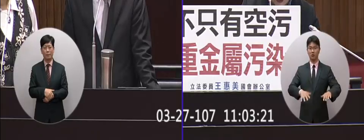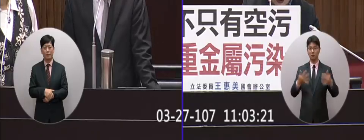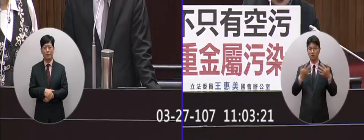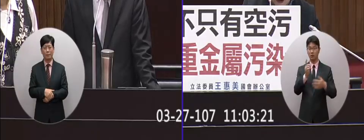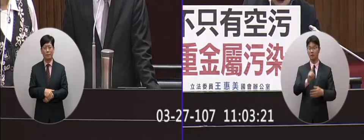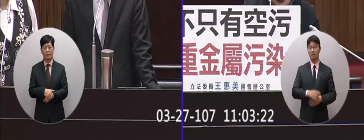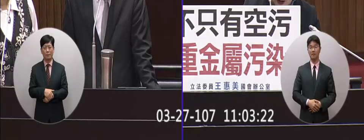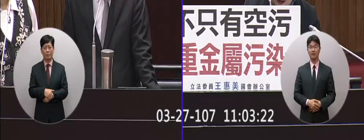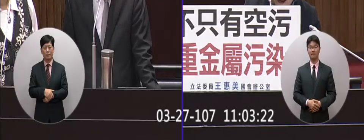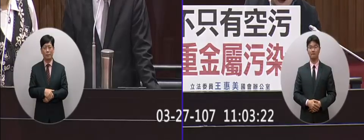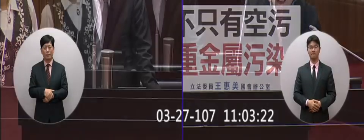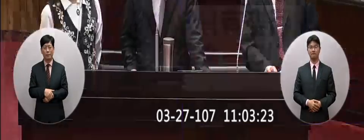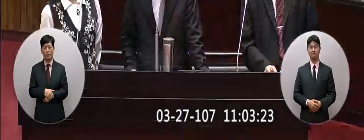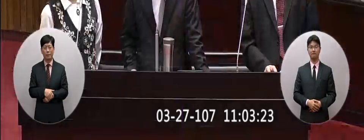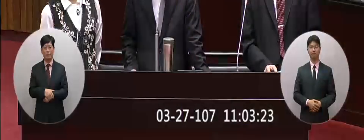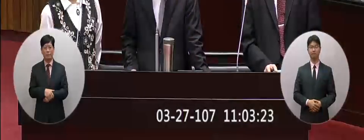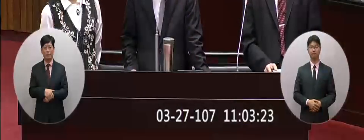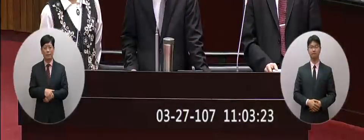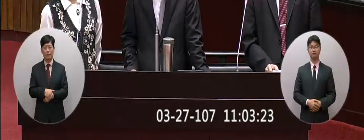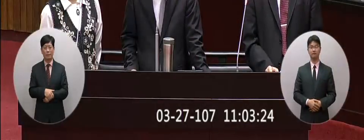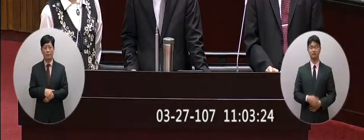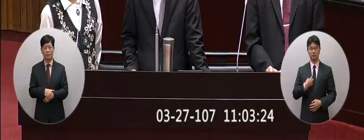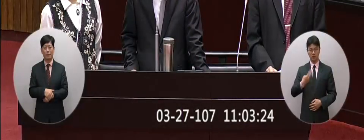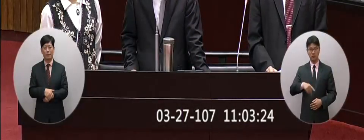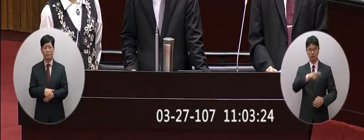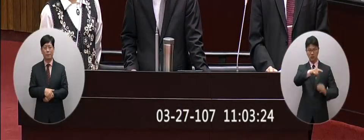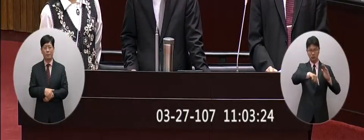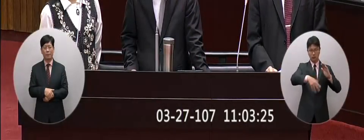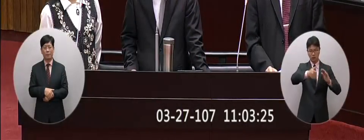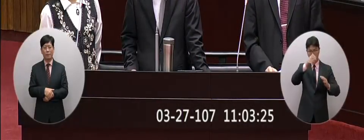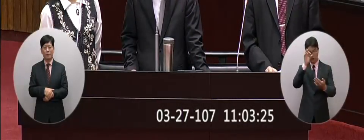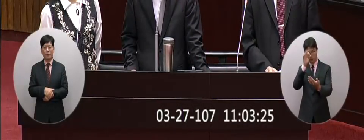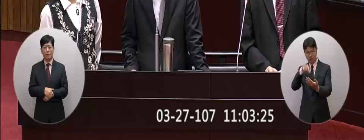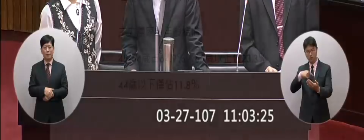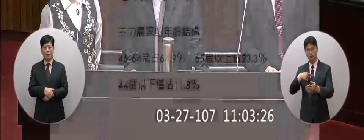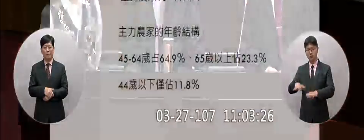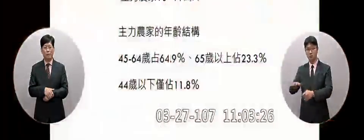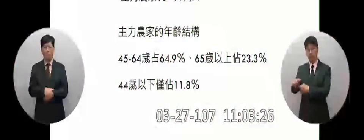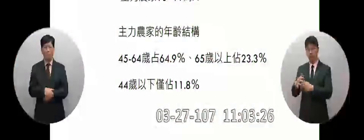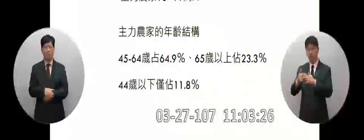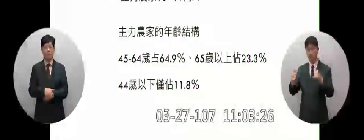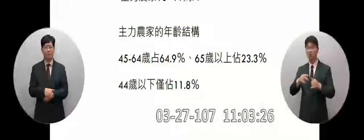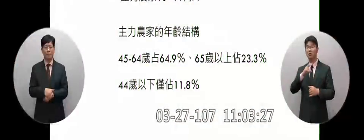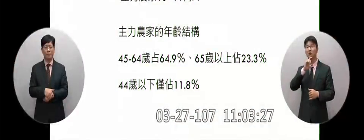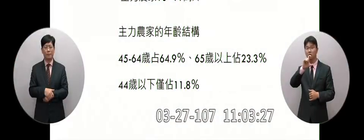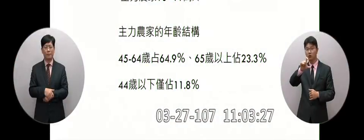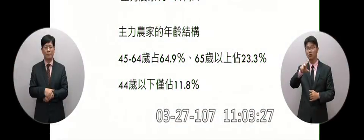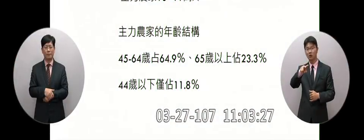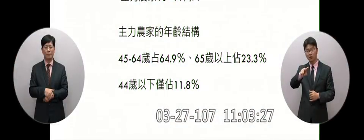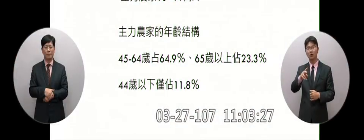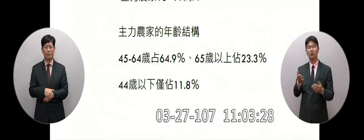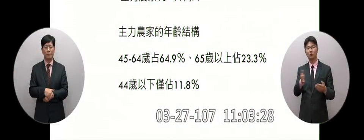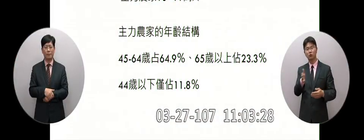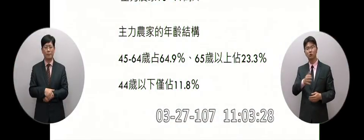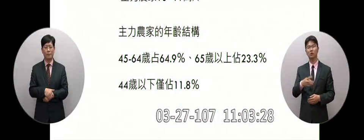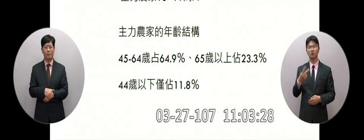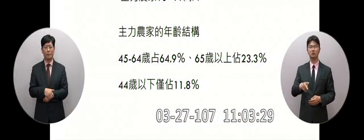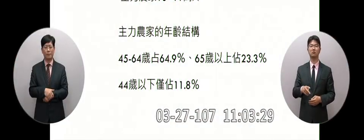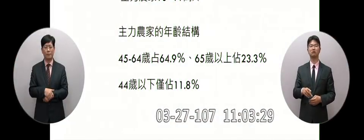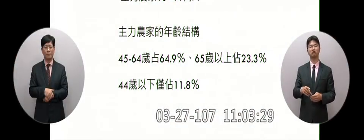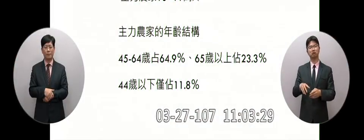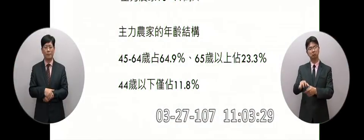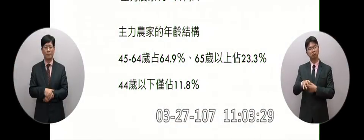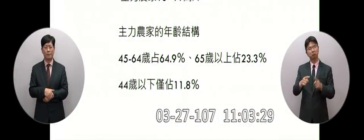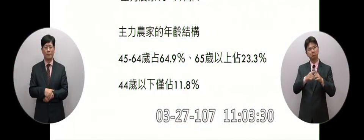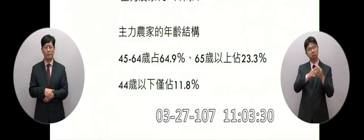是简单的让院长你也看过，我们现在的农民平均是62岁，主力农家大概